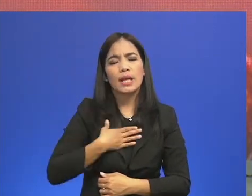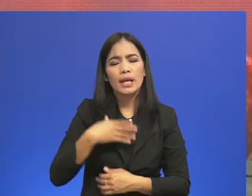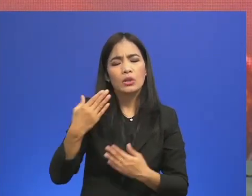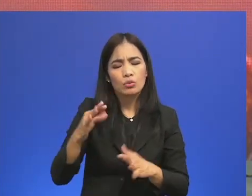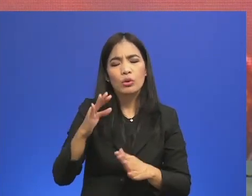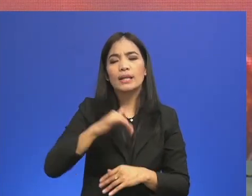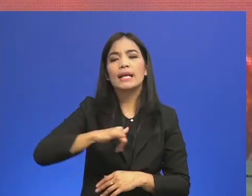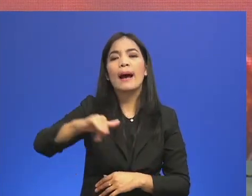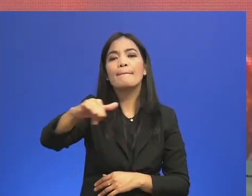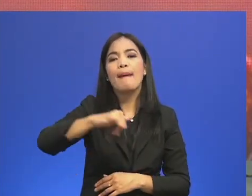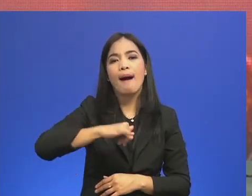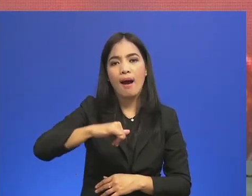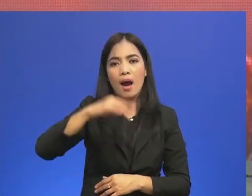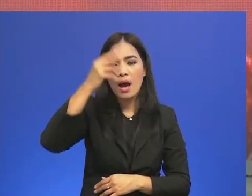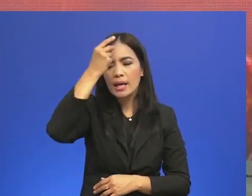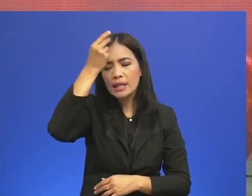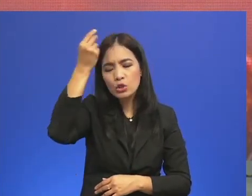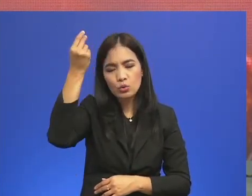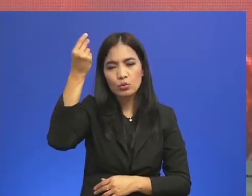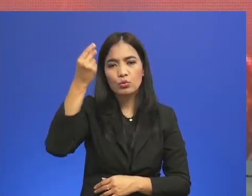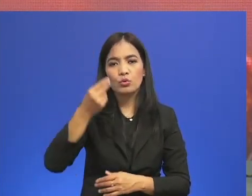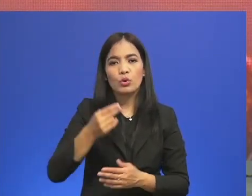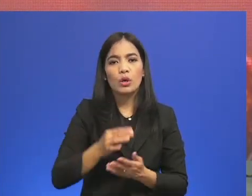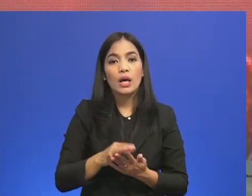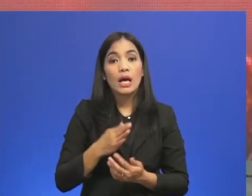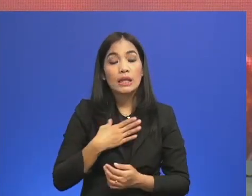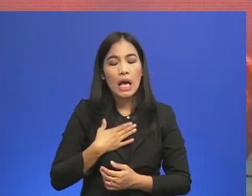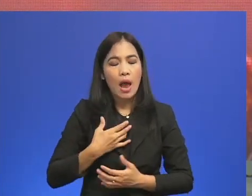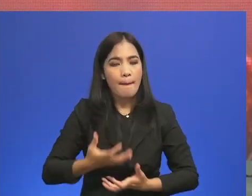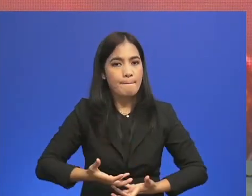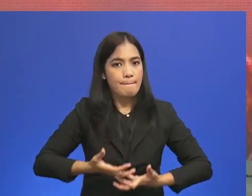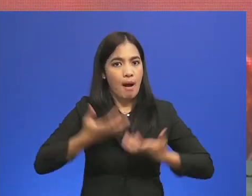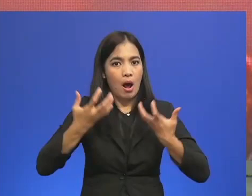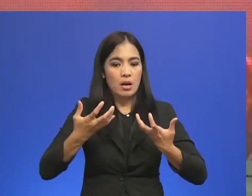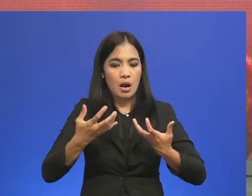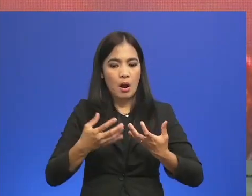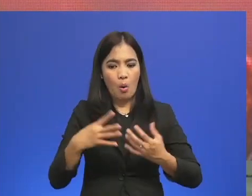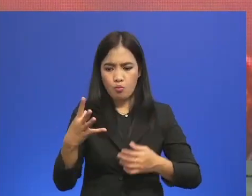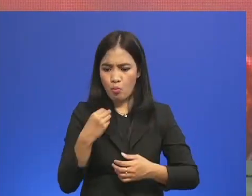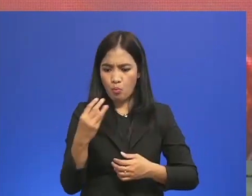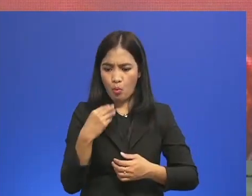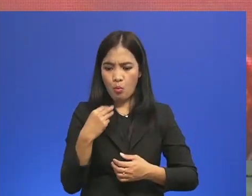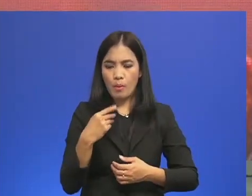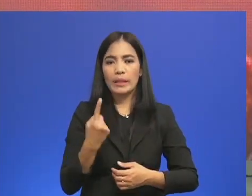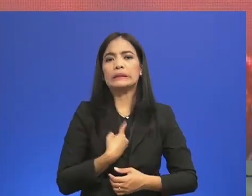Saya juga rindu saudaraku. Saya akan marahi diri saya sendiri